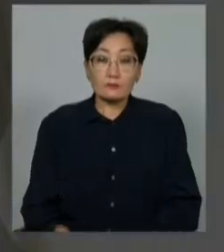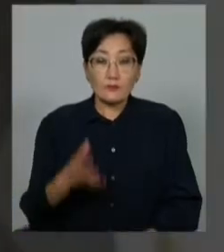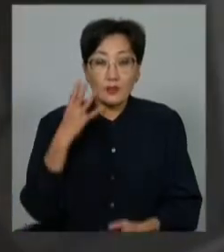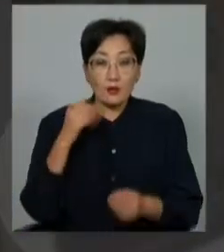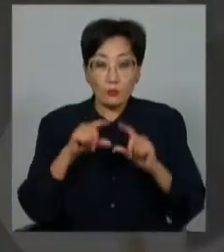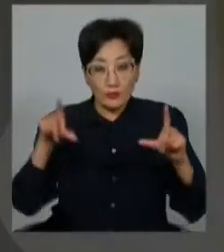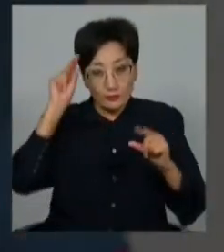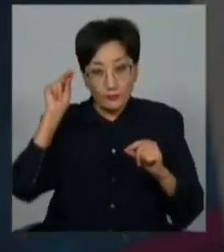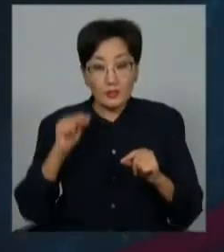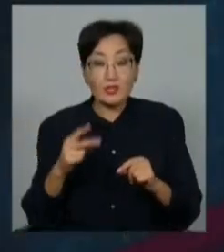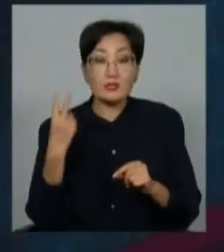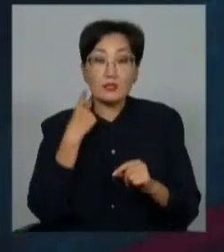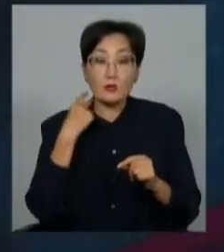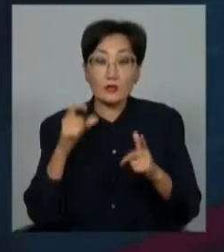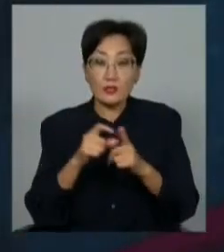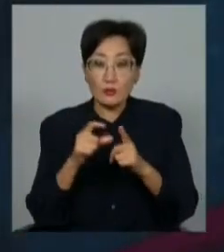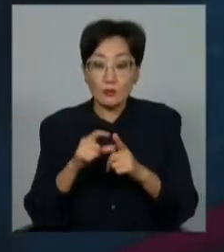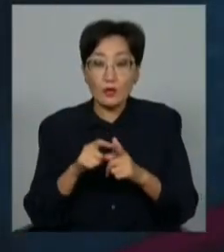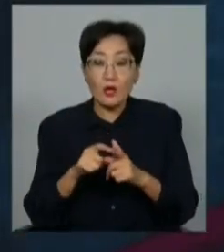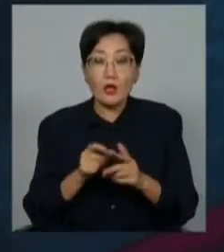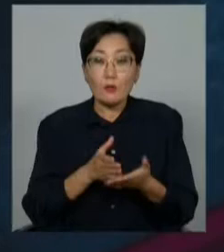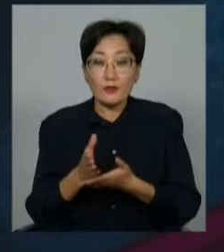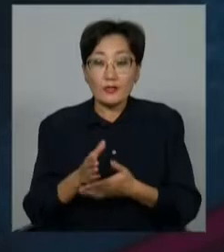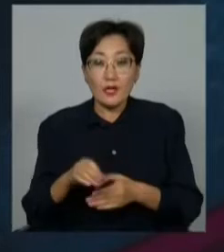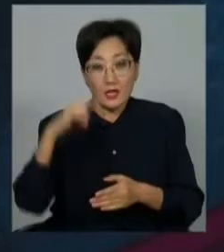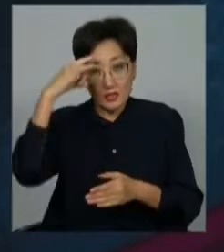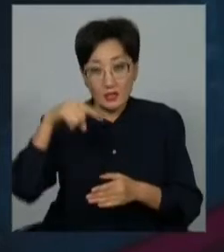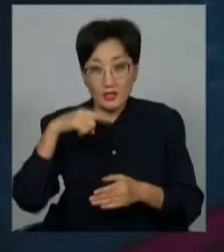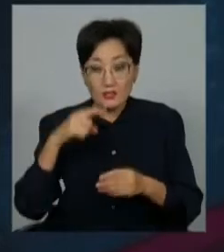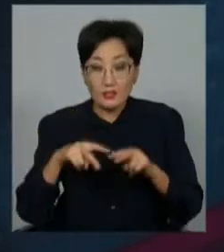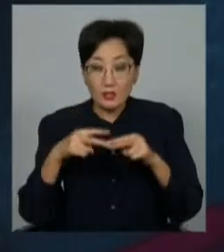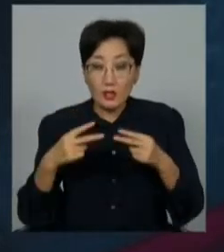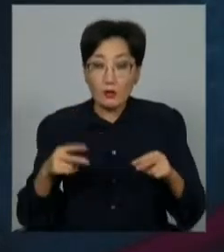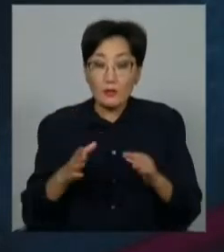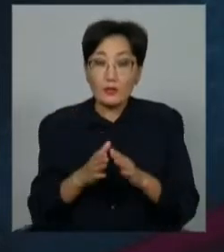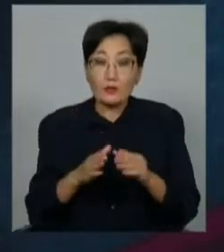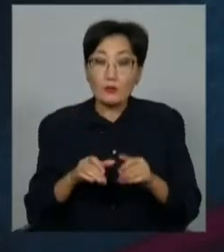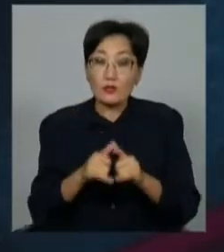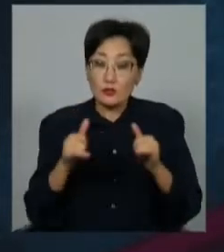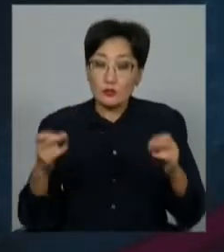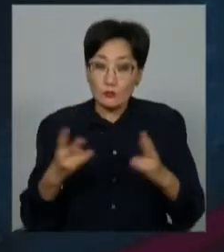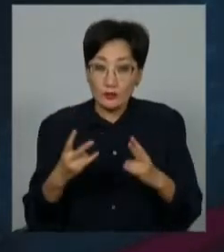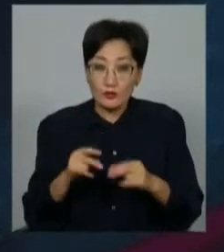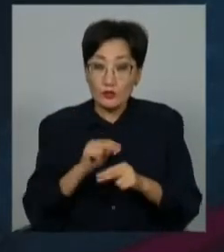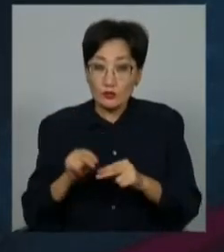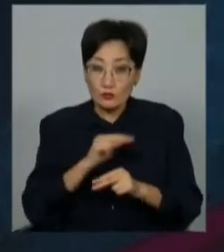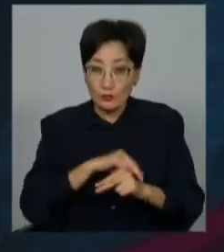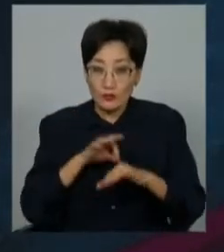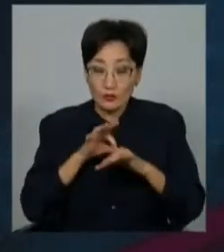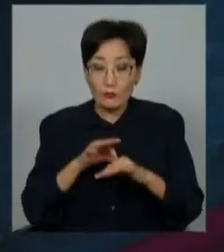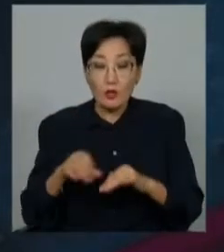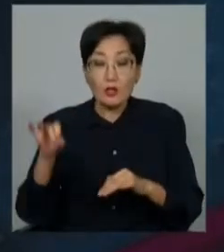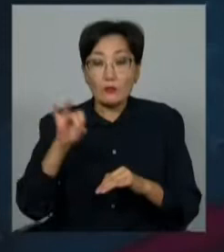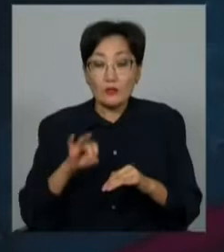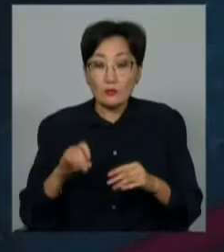Алматы мектептері латын графикасына негізделген қазақ тілі әліпбиін жетілдіру бойынша жұмыс жүргізуді бастап кетті. Білім ордалары Алматы тарих